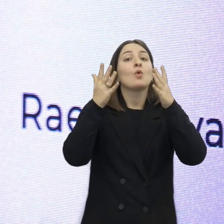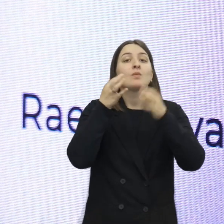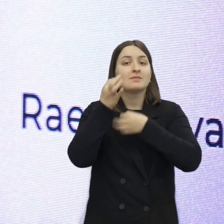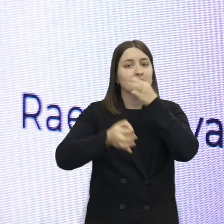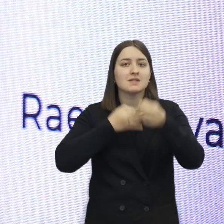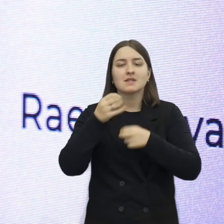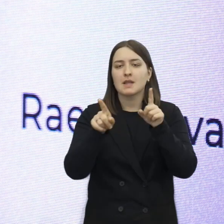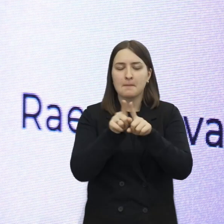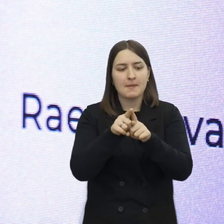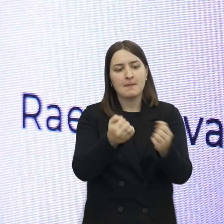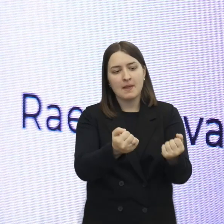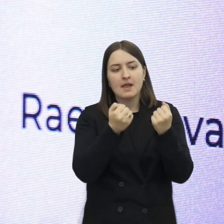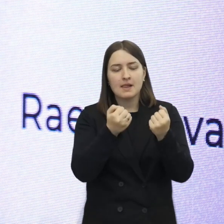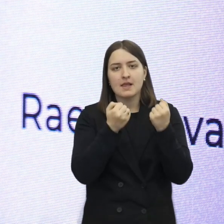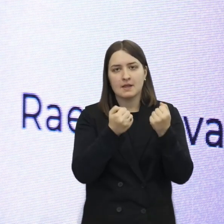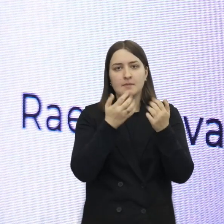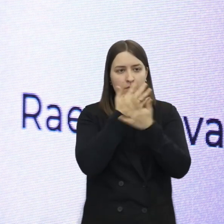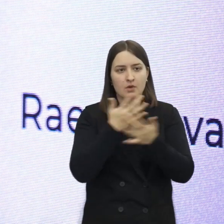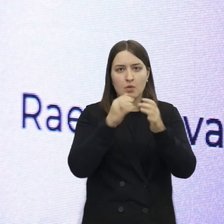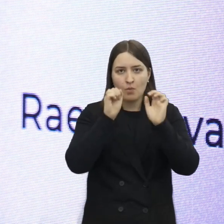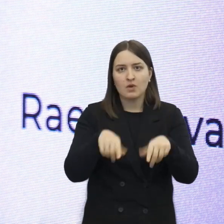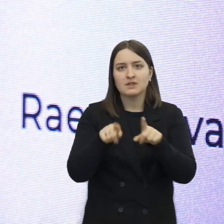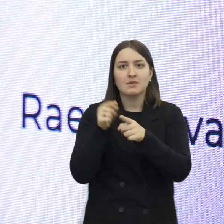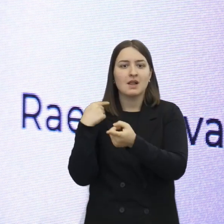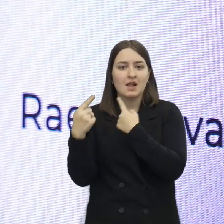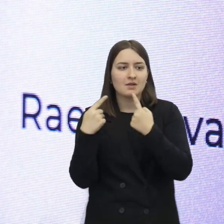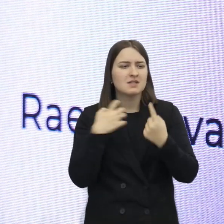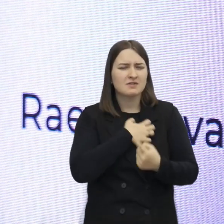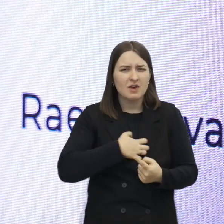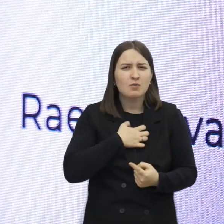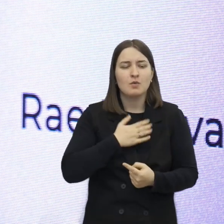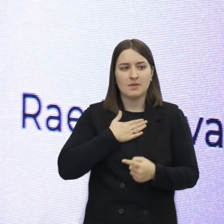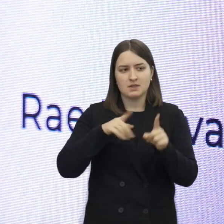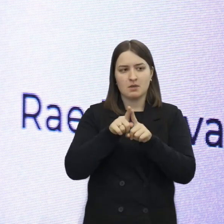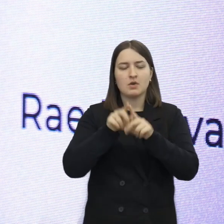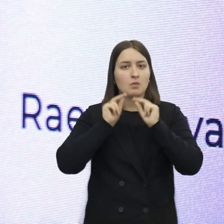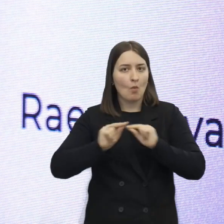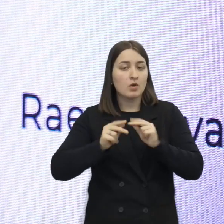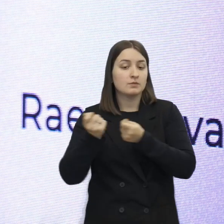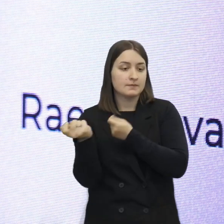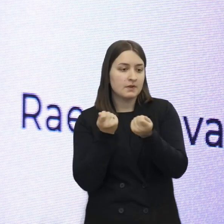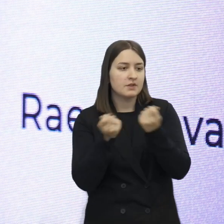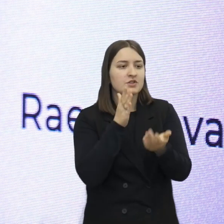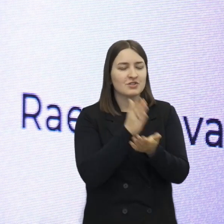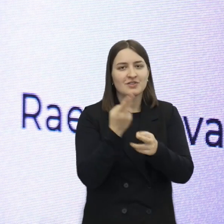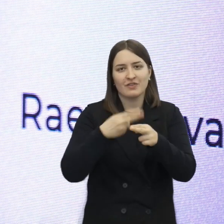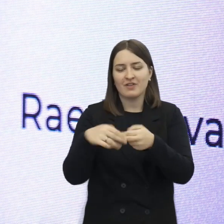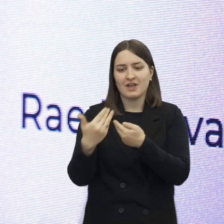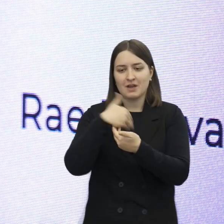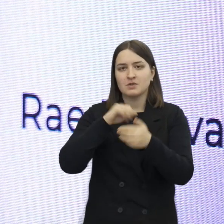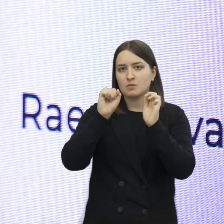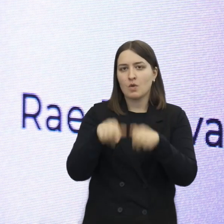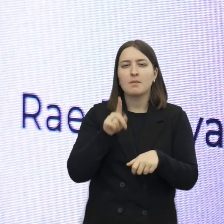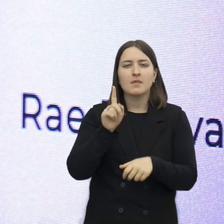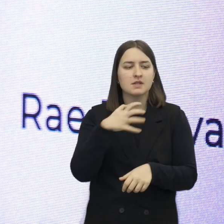Ir manau, kalbėtis irgi labai svarbu. Mes irgi veda mokymus, parašykit mums. Bet ir tiesiog kalbėtis ir